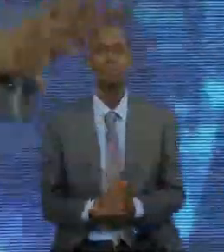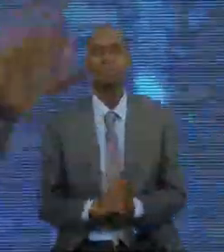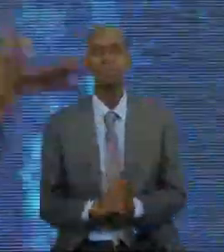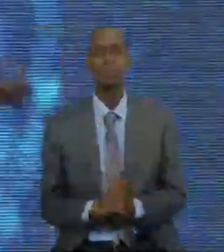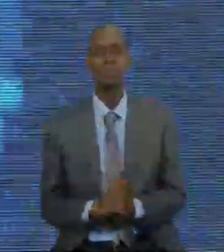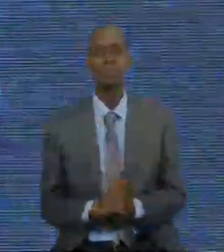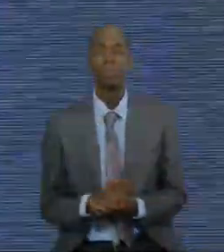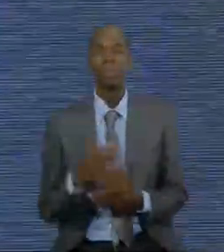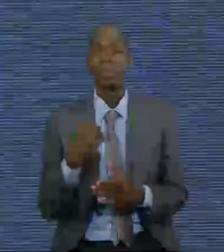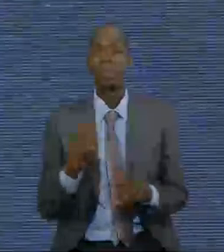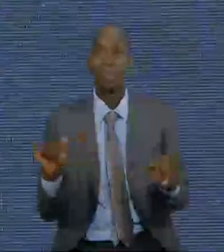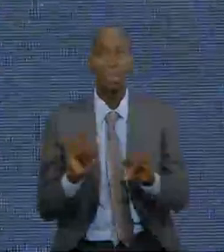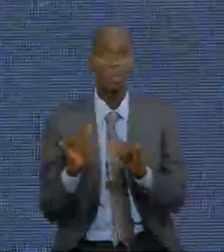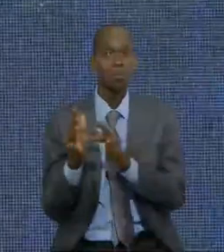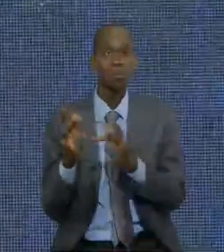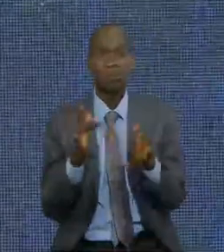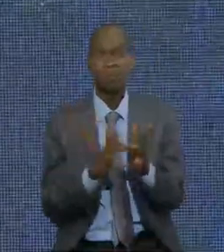libre